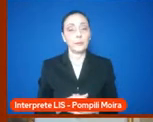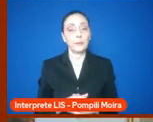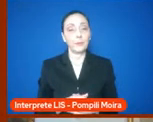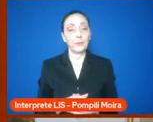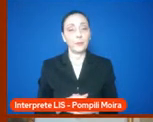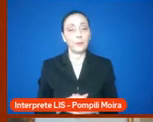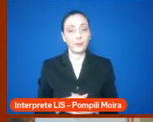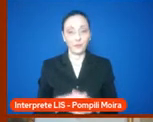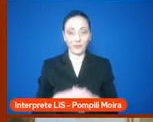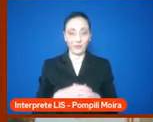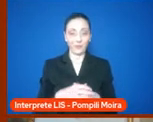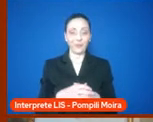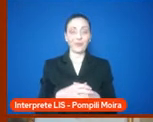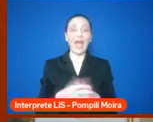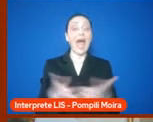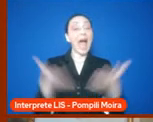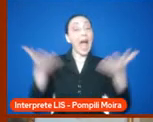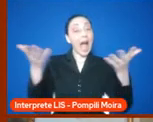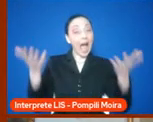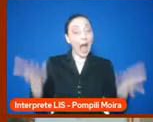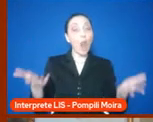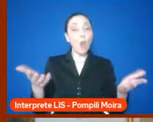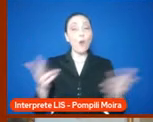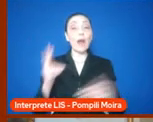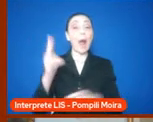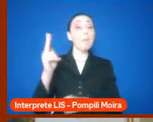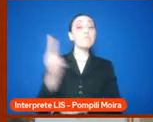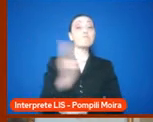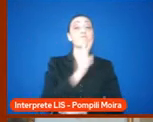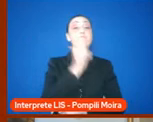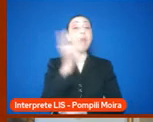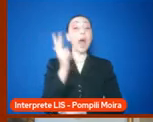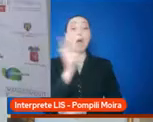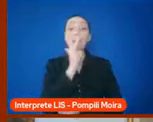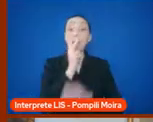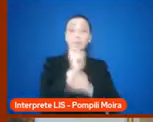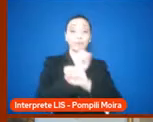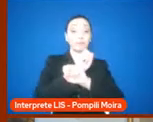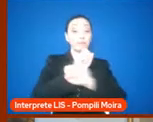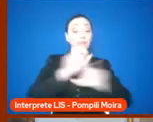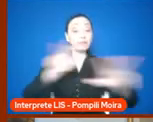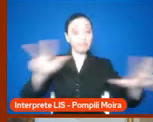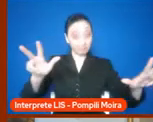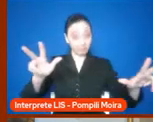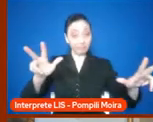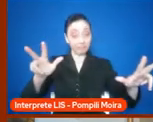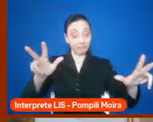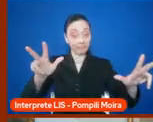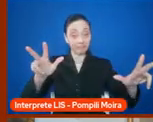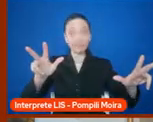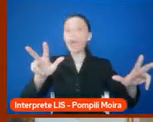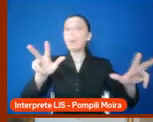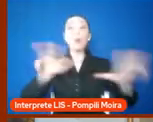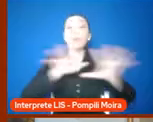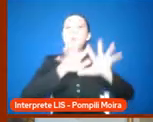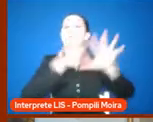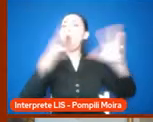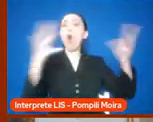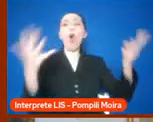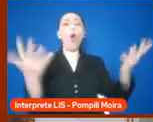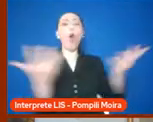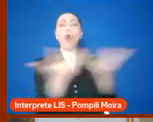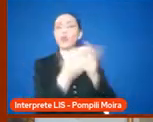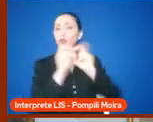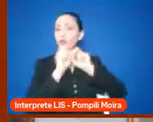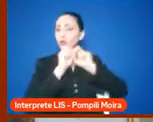Allora, il Papa ha lanciato questo messaggio per l'Earth Day in tutto il mondo, quindi